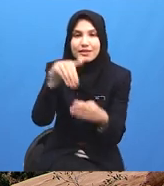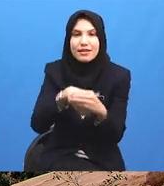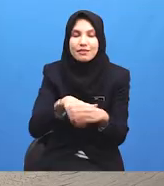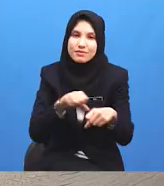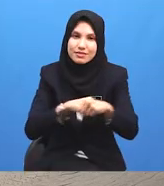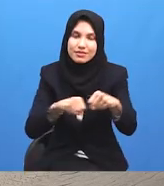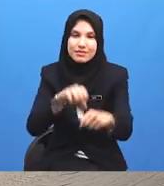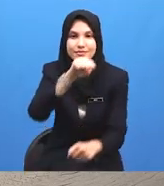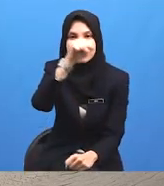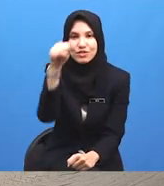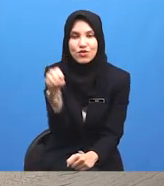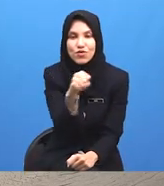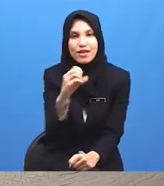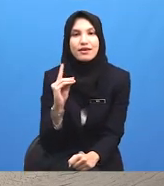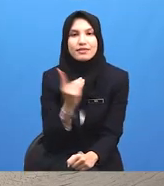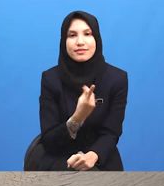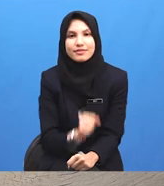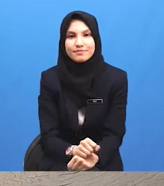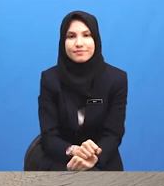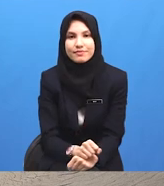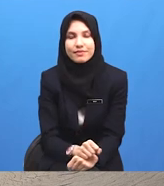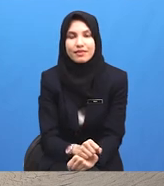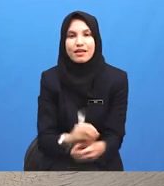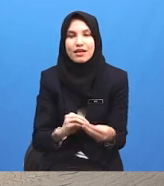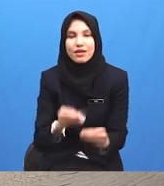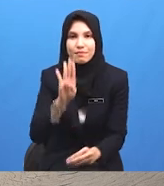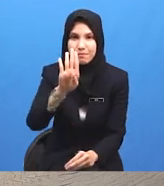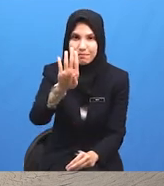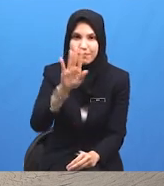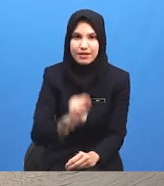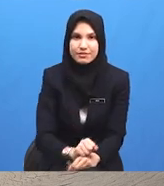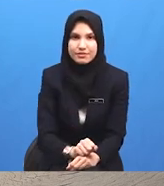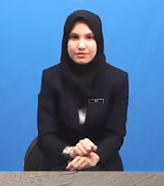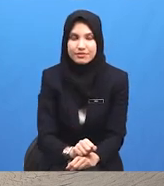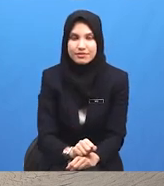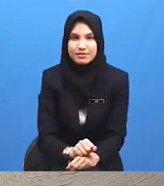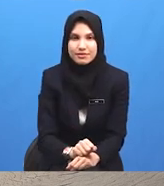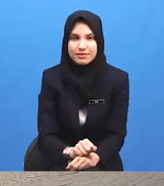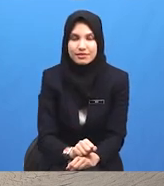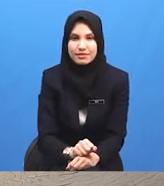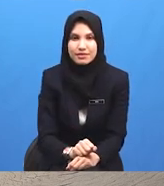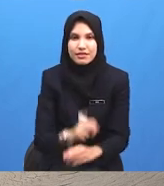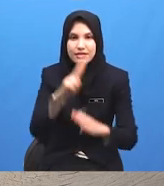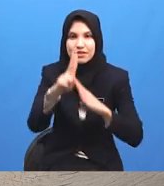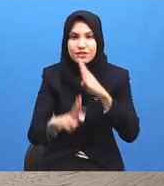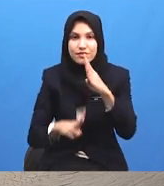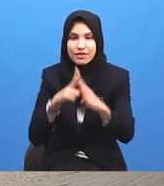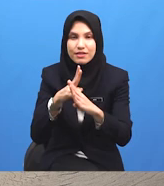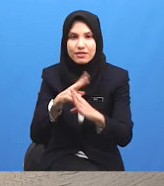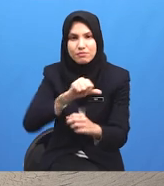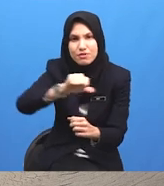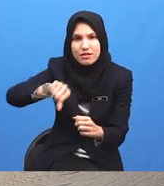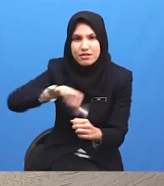kita. Soalan keempat, Uranus beredar mengelilingi tempat